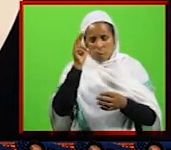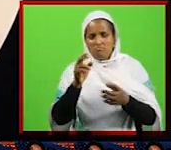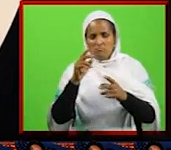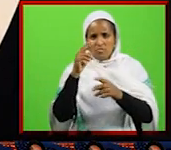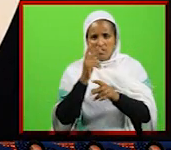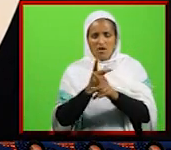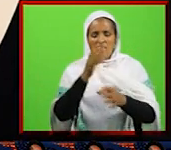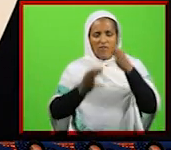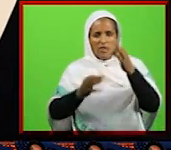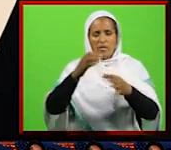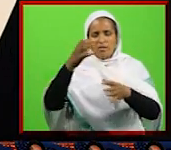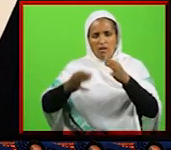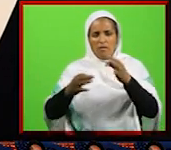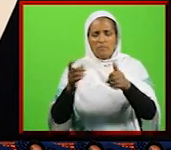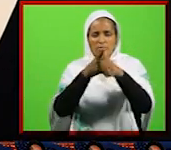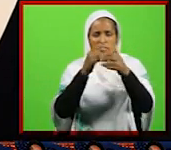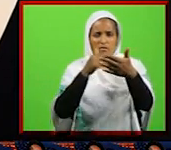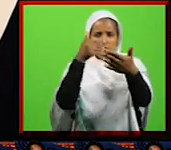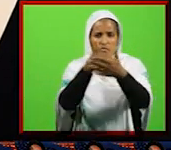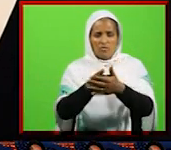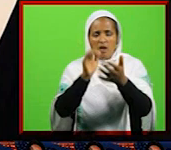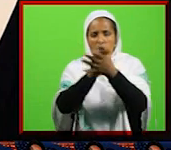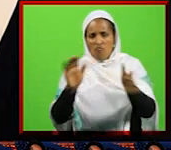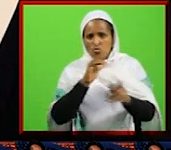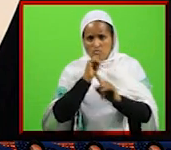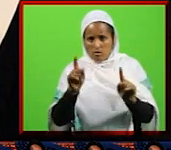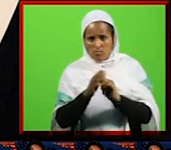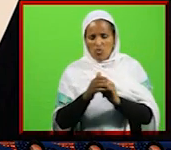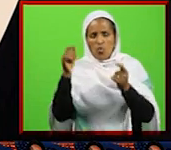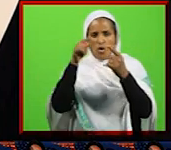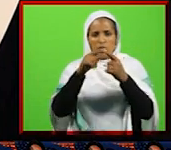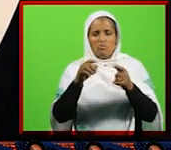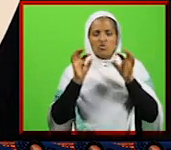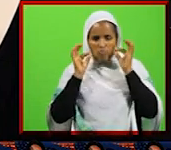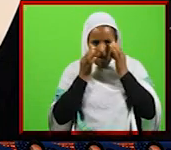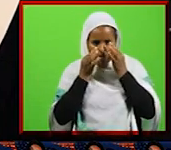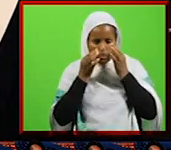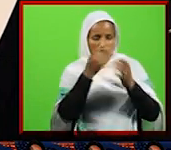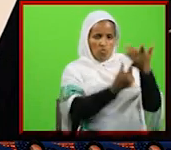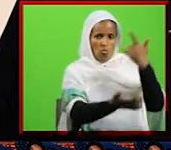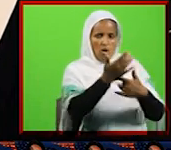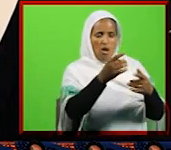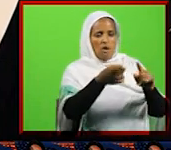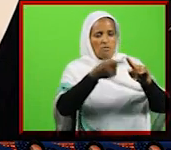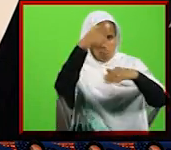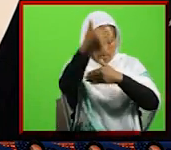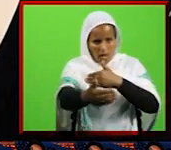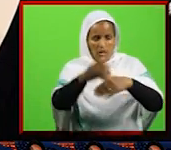ቤት ዳኞች መጀመሪያ እንደደረሰላቸው እያፋቱ አይደለም እንደምናየው ወደ ቤተ ዘመድ ተመለሱ ብለው መልሰው